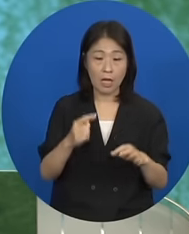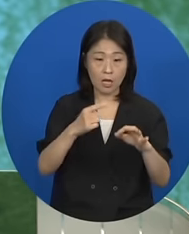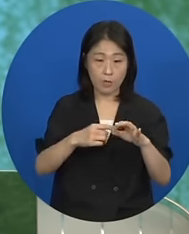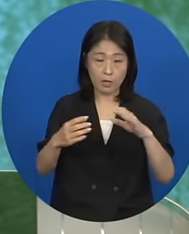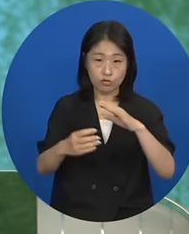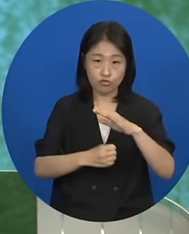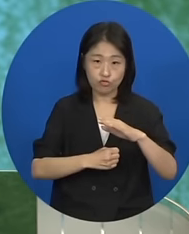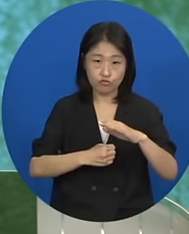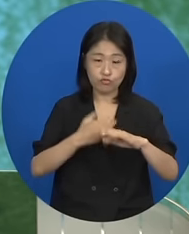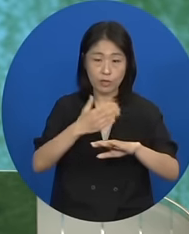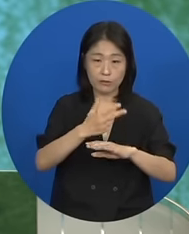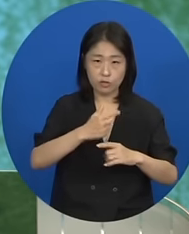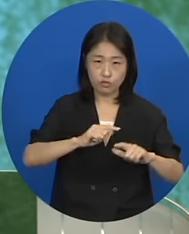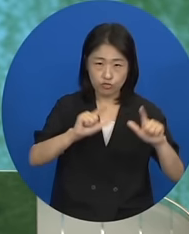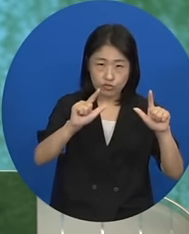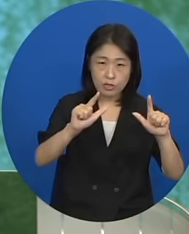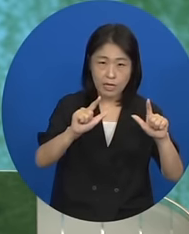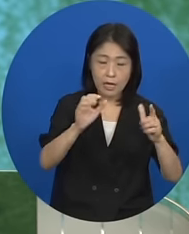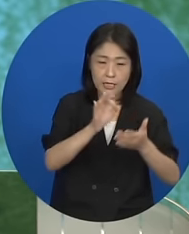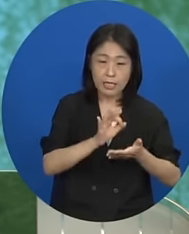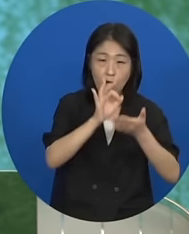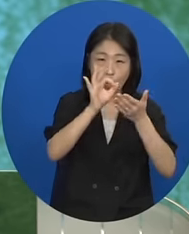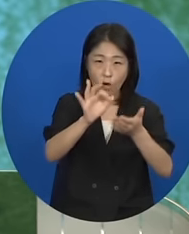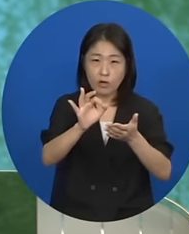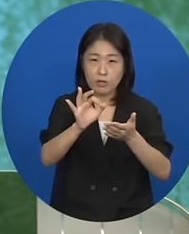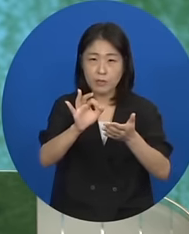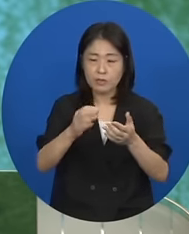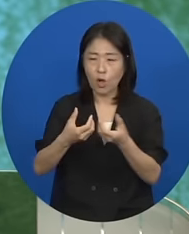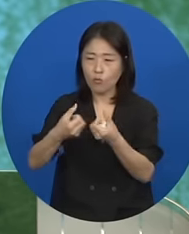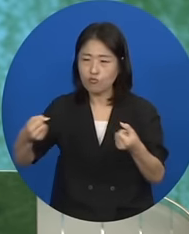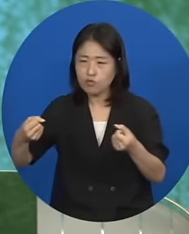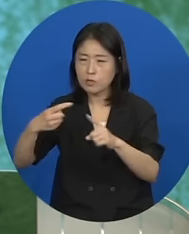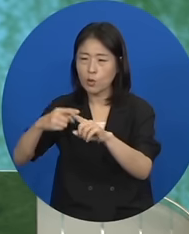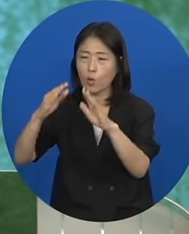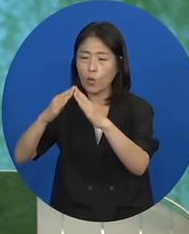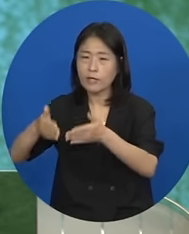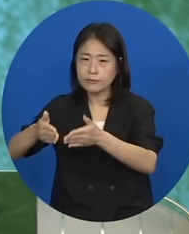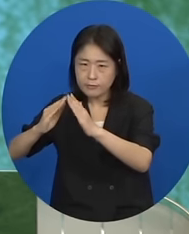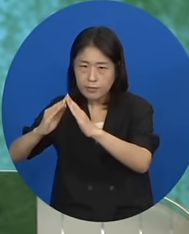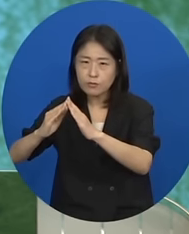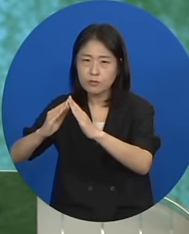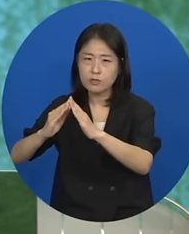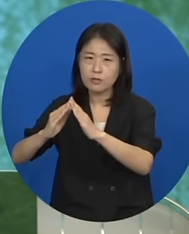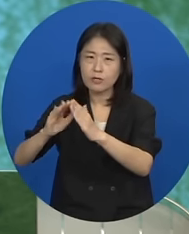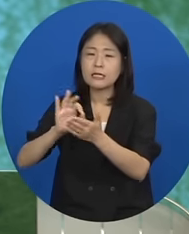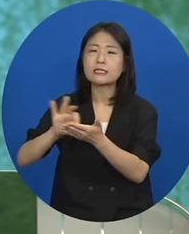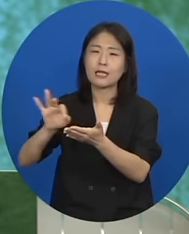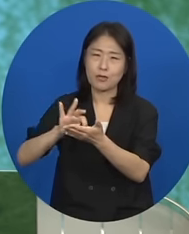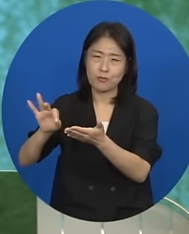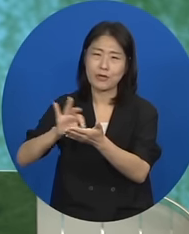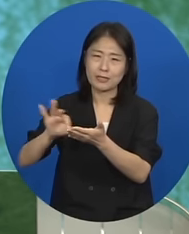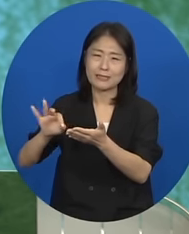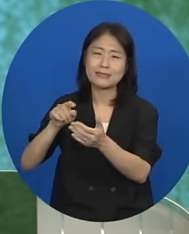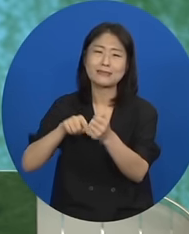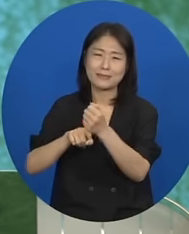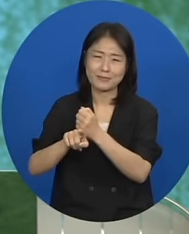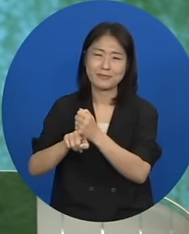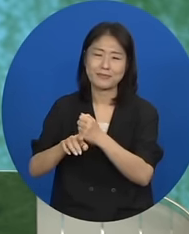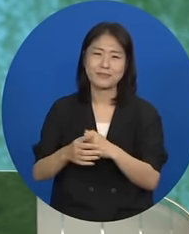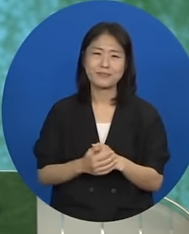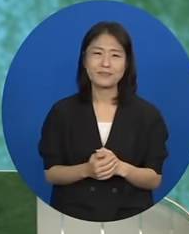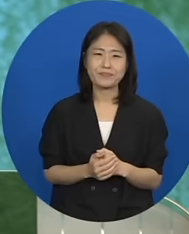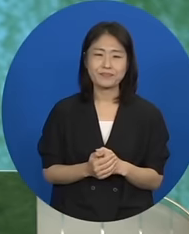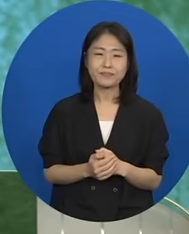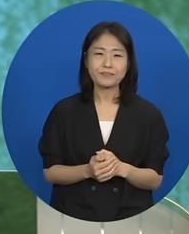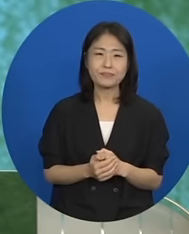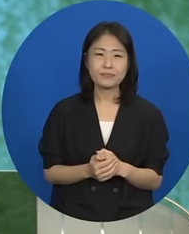이유가 바로 거기에 있습니다 그래서 맥 7절 오순절은 다 같은 이야기입니다 굉장히 헷갈리게 되어 있지만